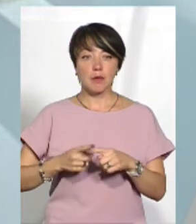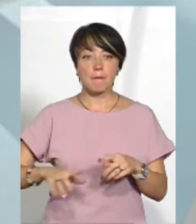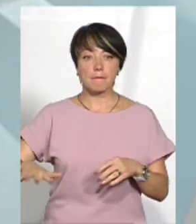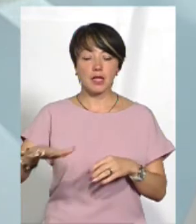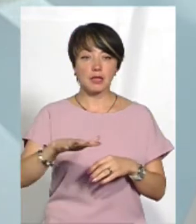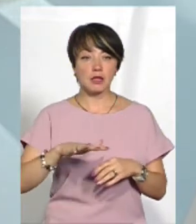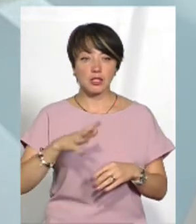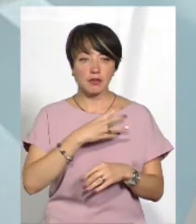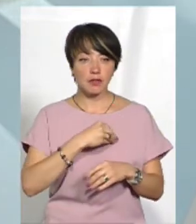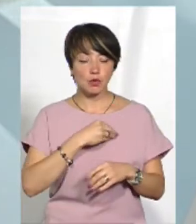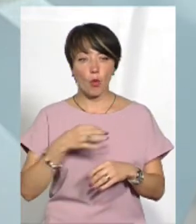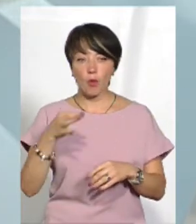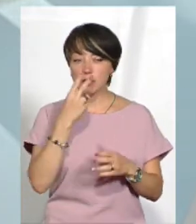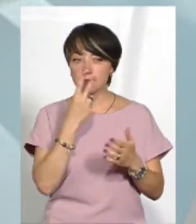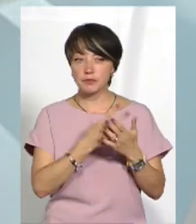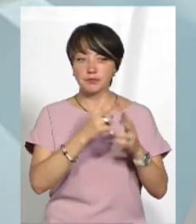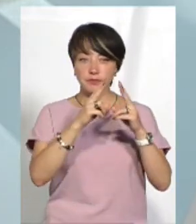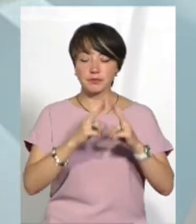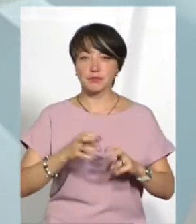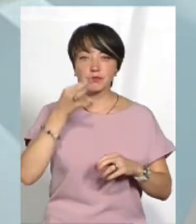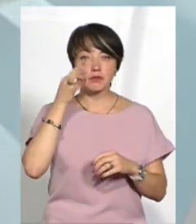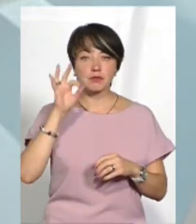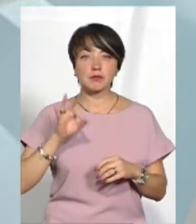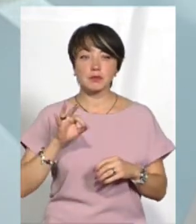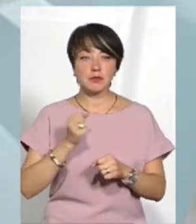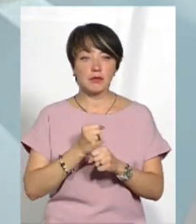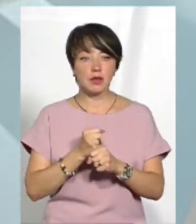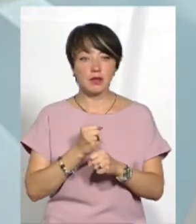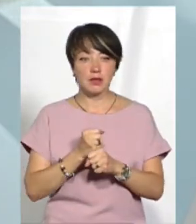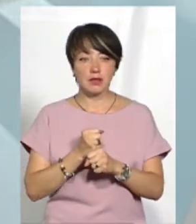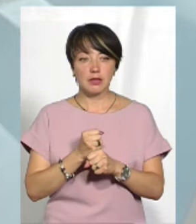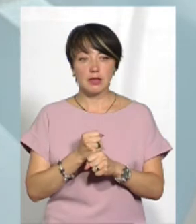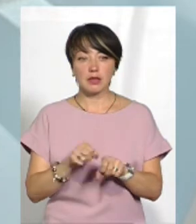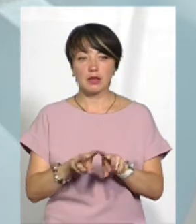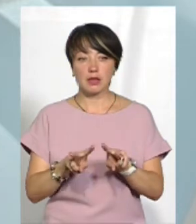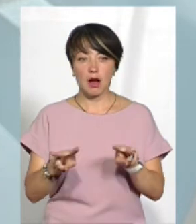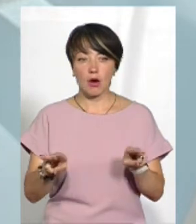злітно-посадкового майданчика Львівську область, де ми вивчали досвід роботи такого